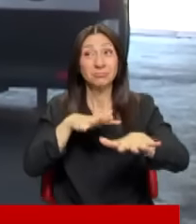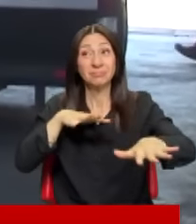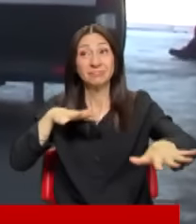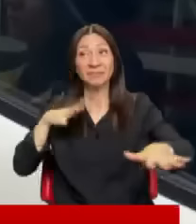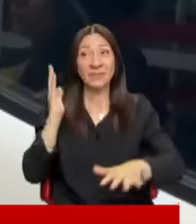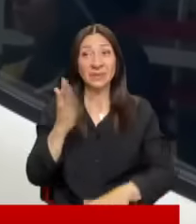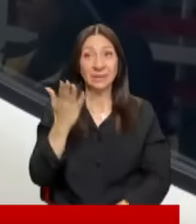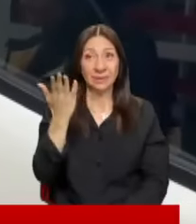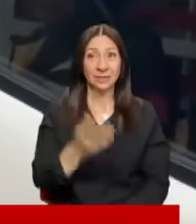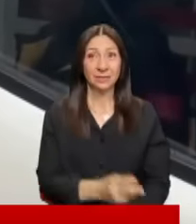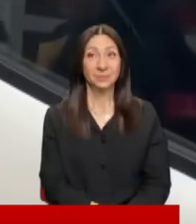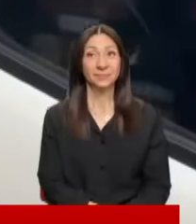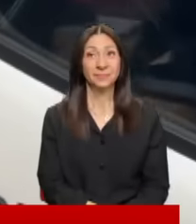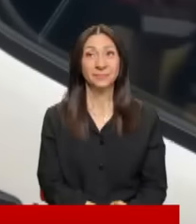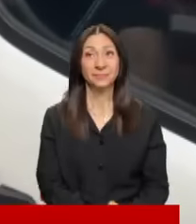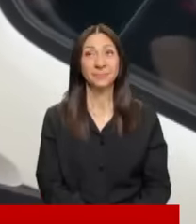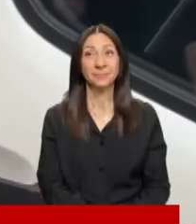hastane önlerinde.